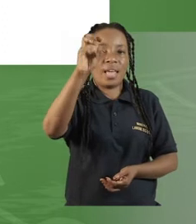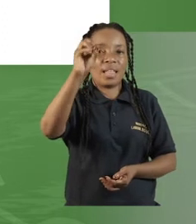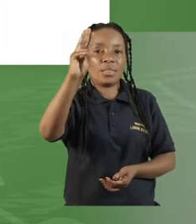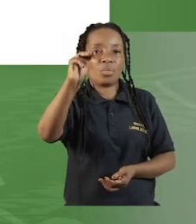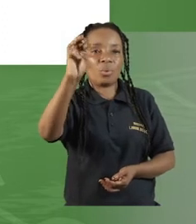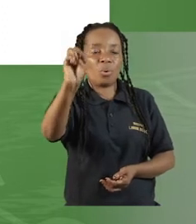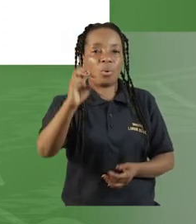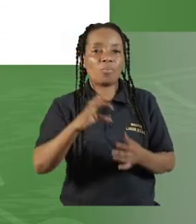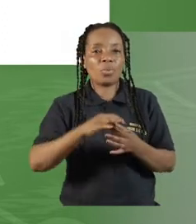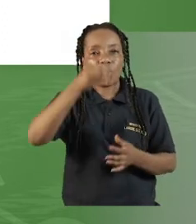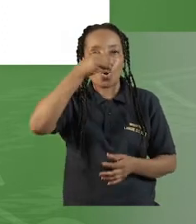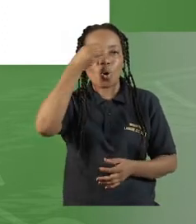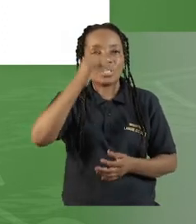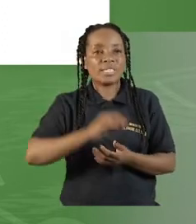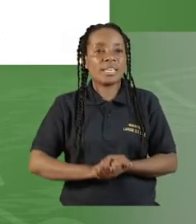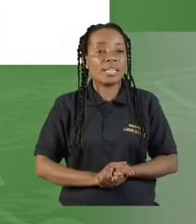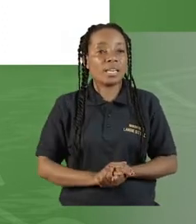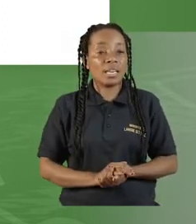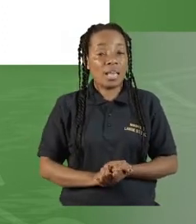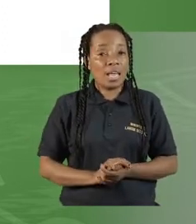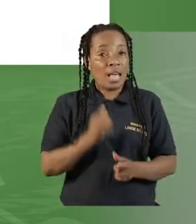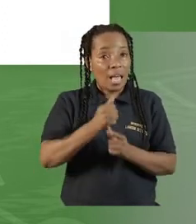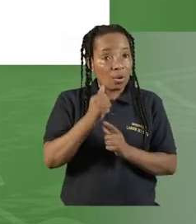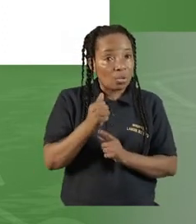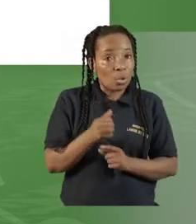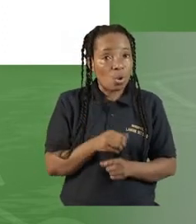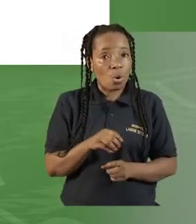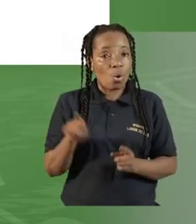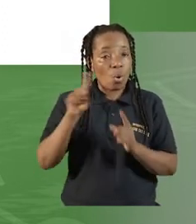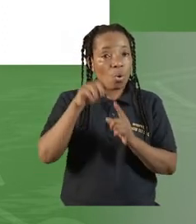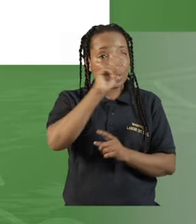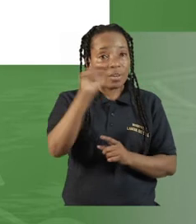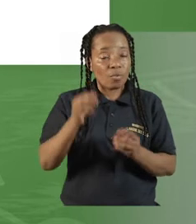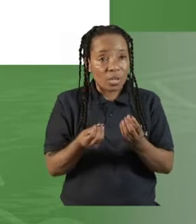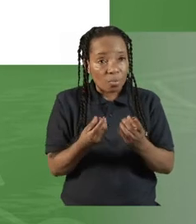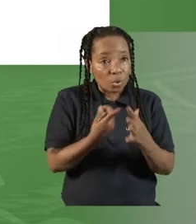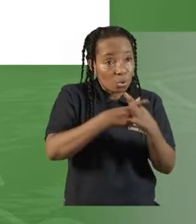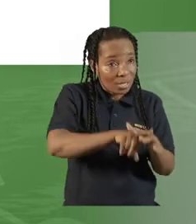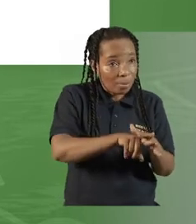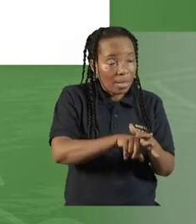d'oxygène, alors qu'au niveau des réactifs, nous en avons deux.